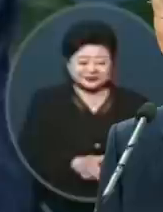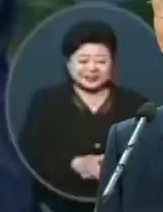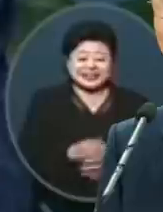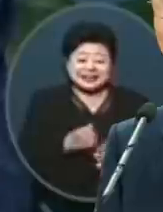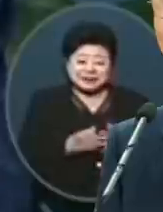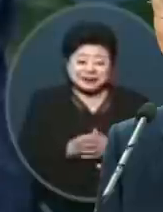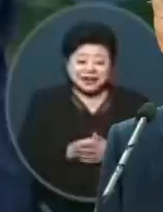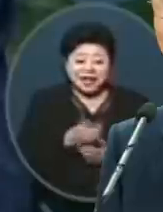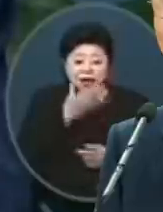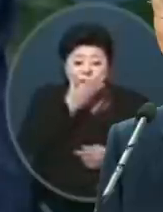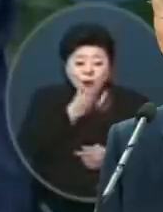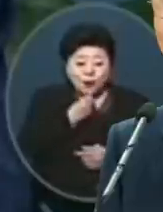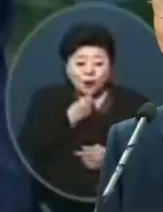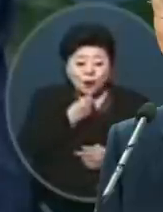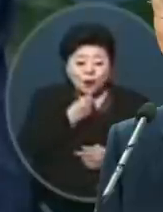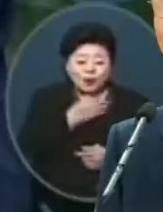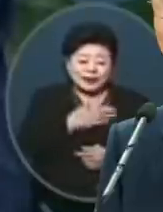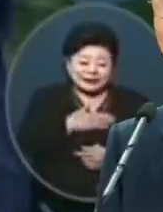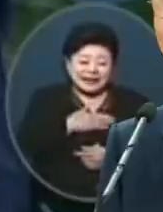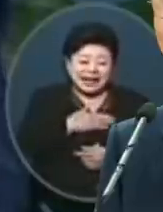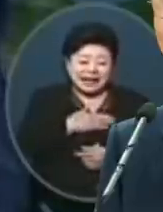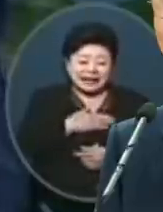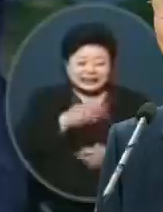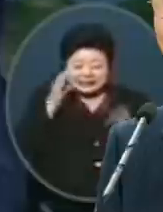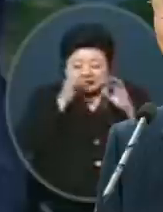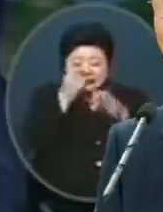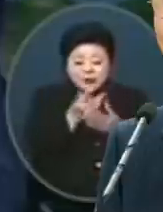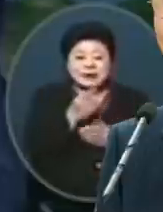그러므로 복이 날 찾아와야 된다.